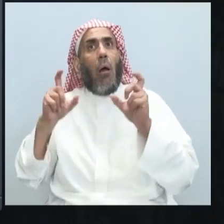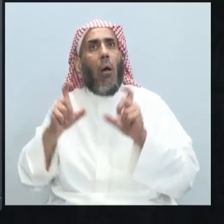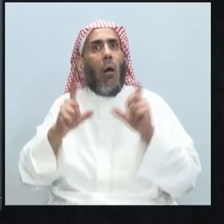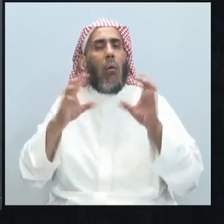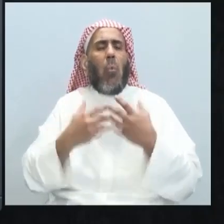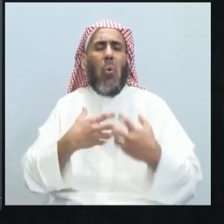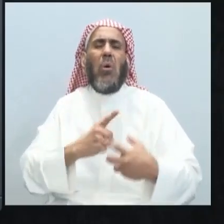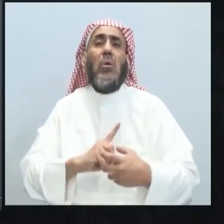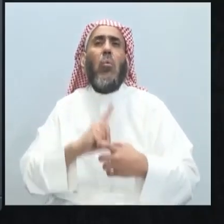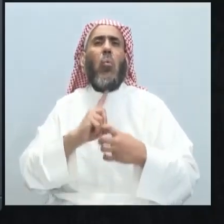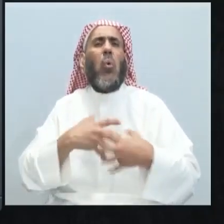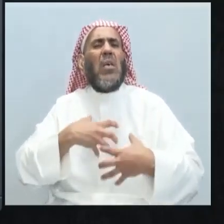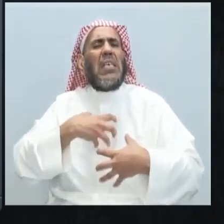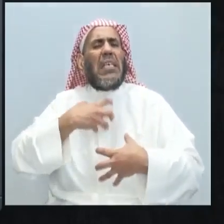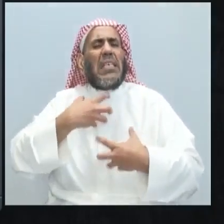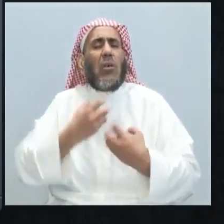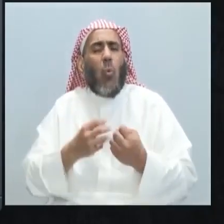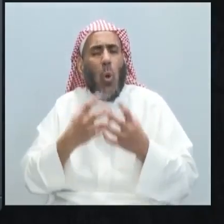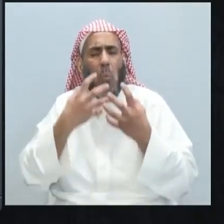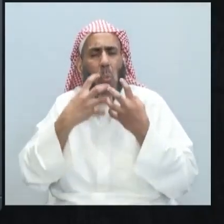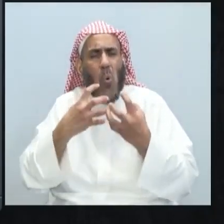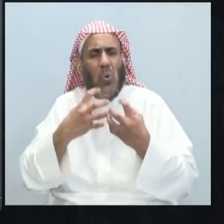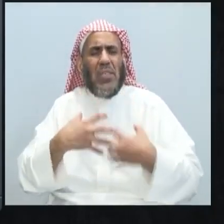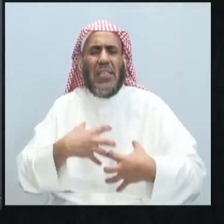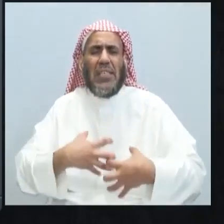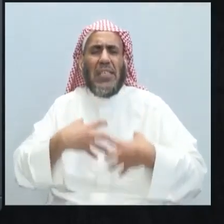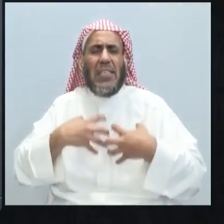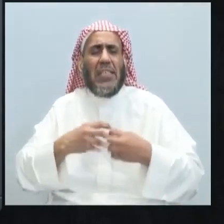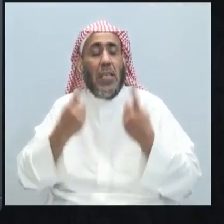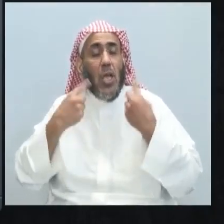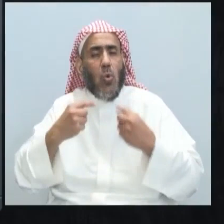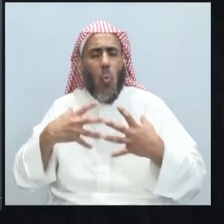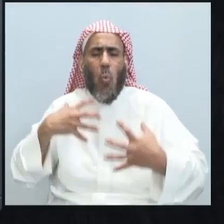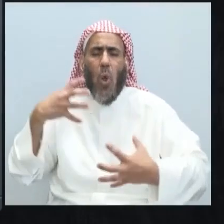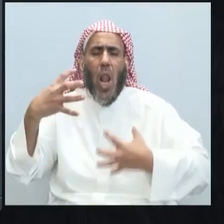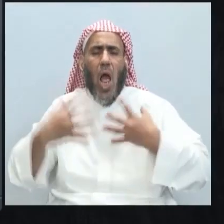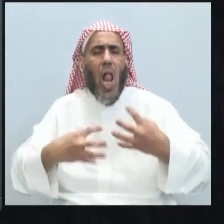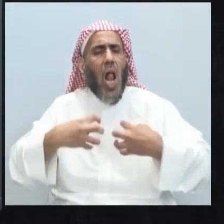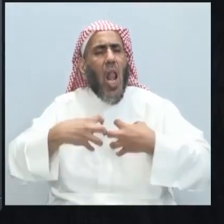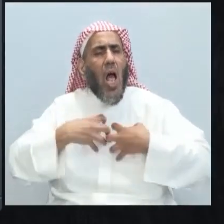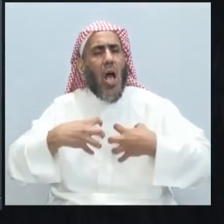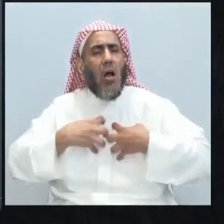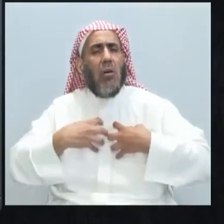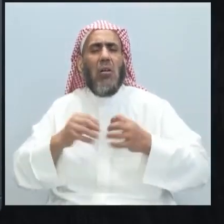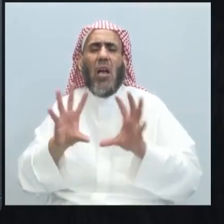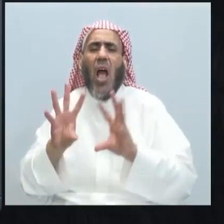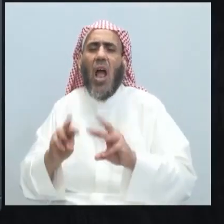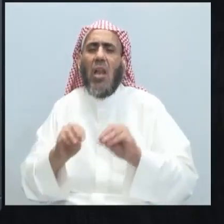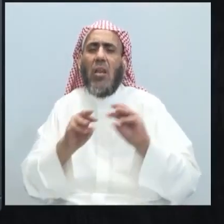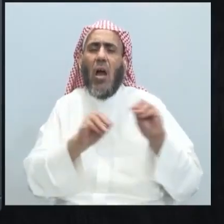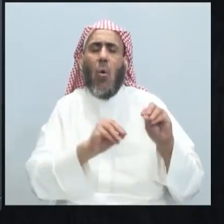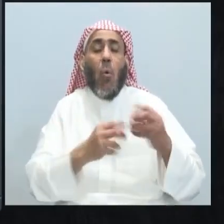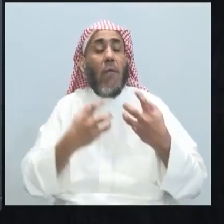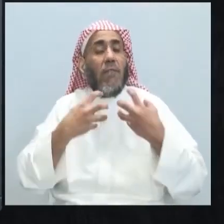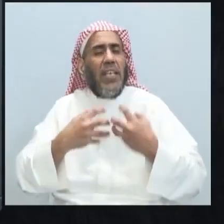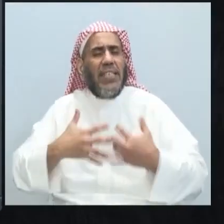بمعنى انه شده الوجع والبؤس الذي الذي يعيشه والحاله النفسيه التي التي تعتري وكانه ذكر ذلك